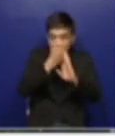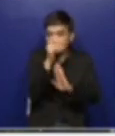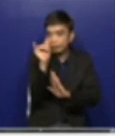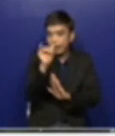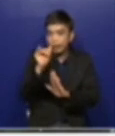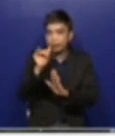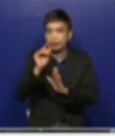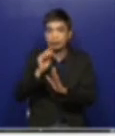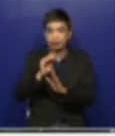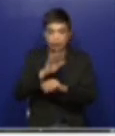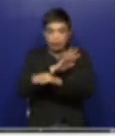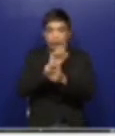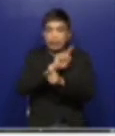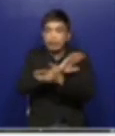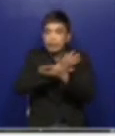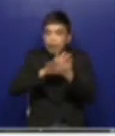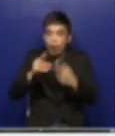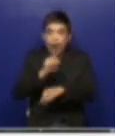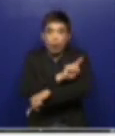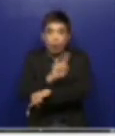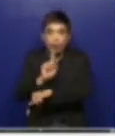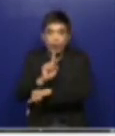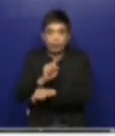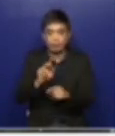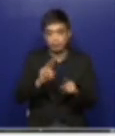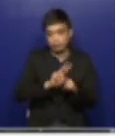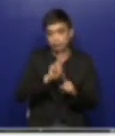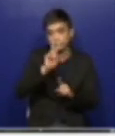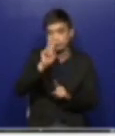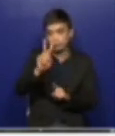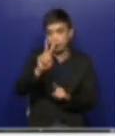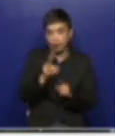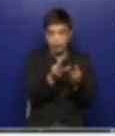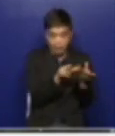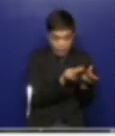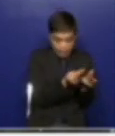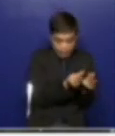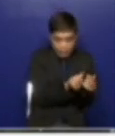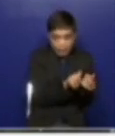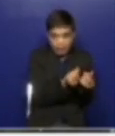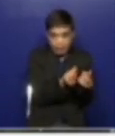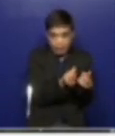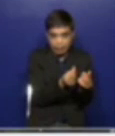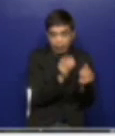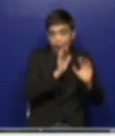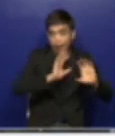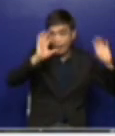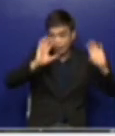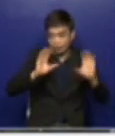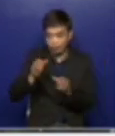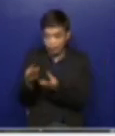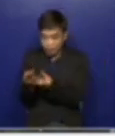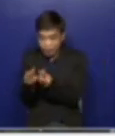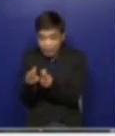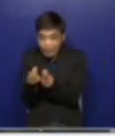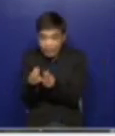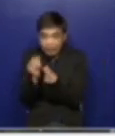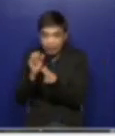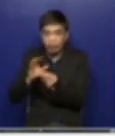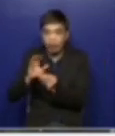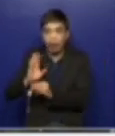ข้อ 2. ในการตรวจสอบการทับซ้อนที่ดินระหว่างหน่วยงานของรัฐและเอกชนขอเสนอแนะว่